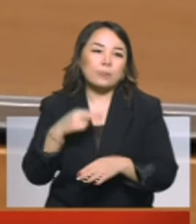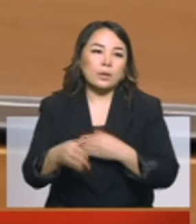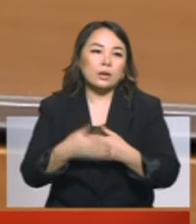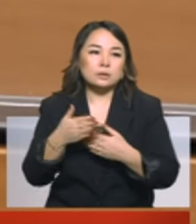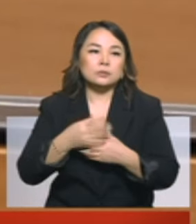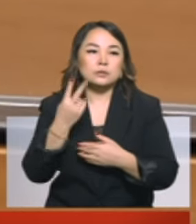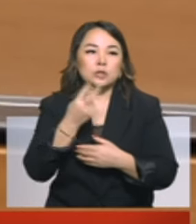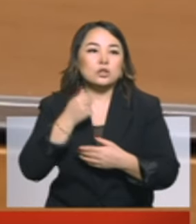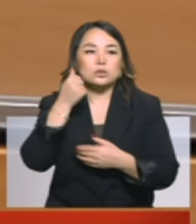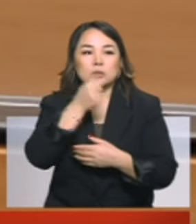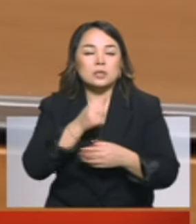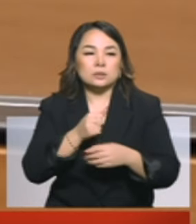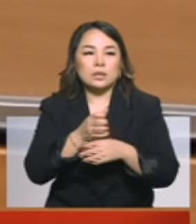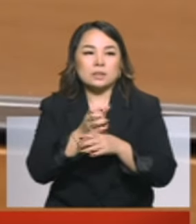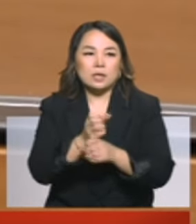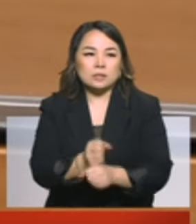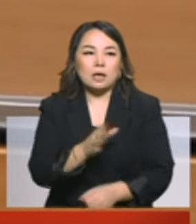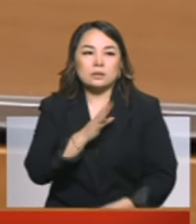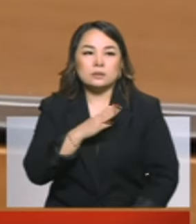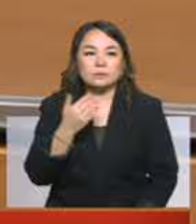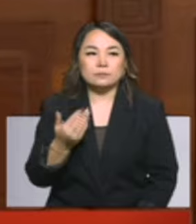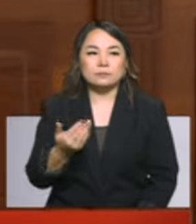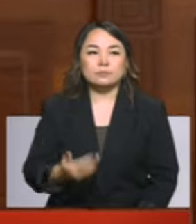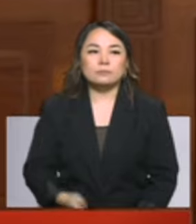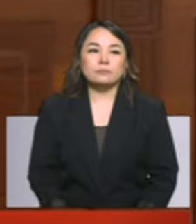2 жылға дейін қысқартылды.